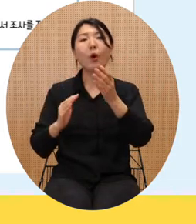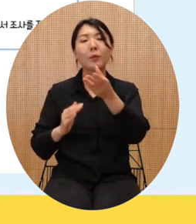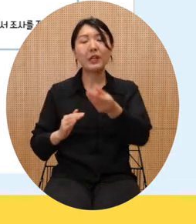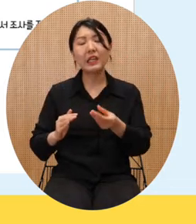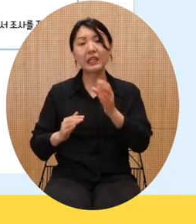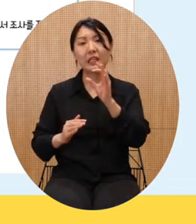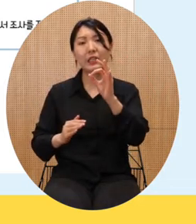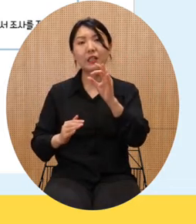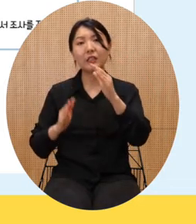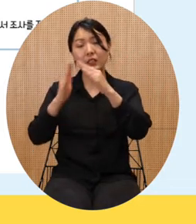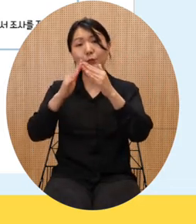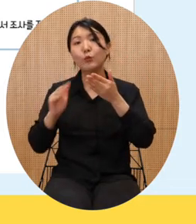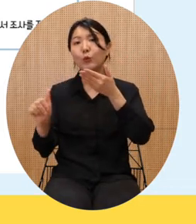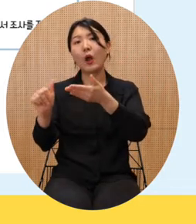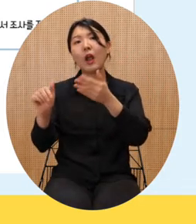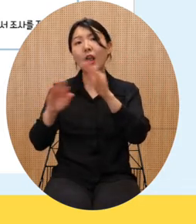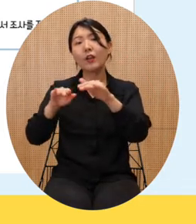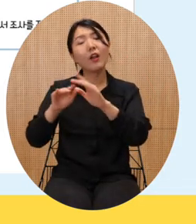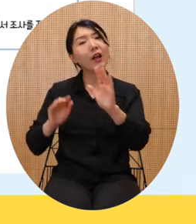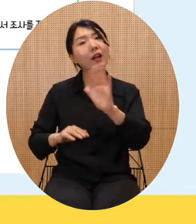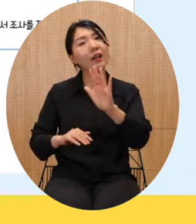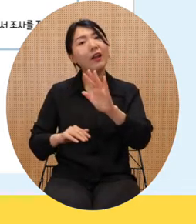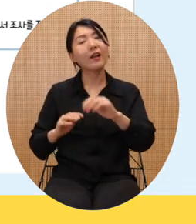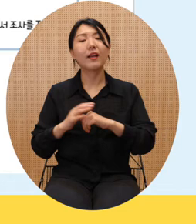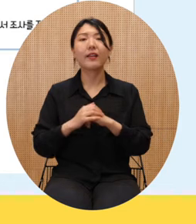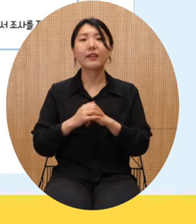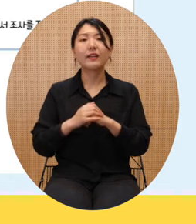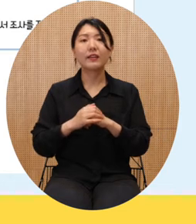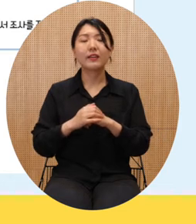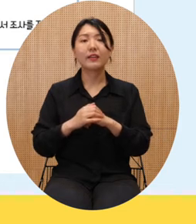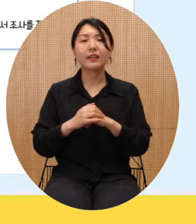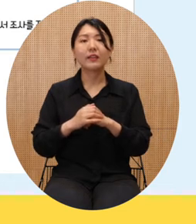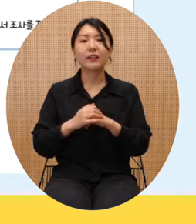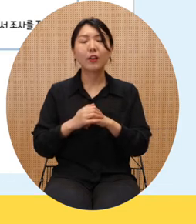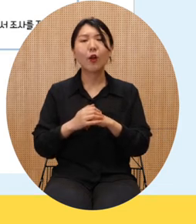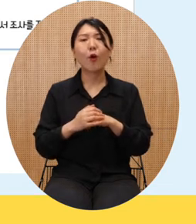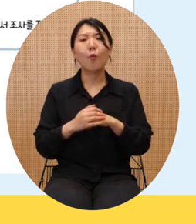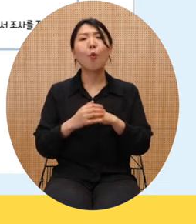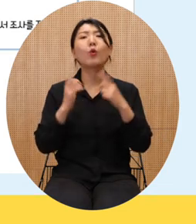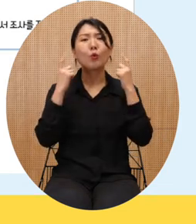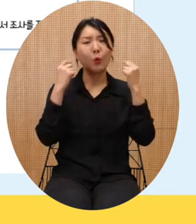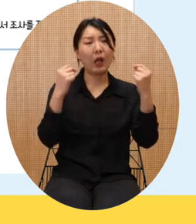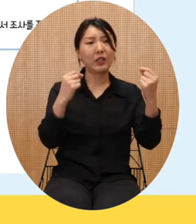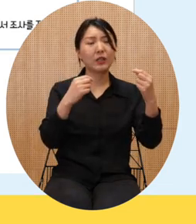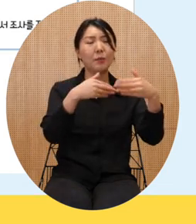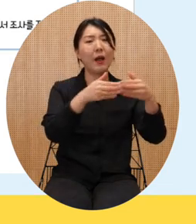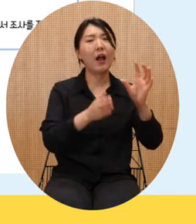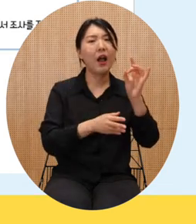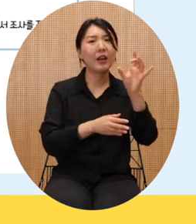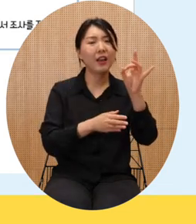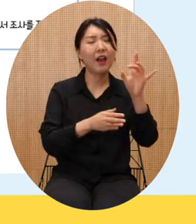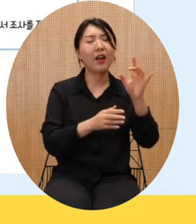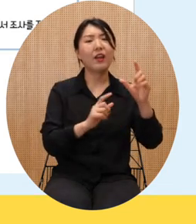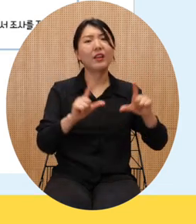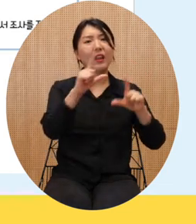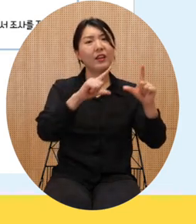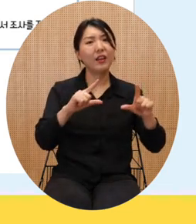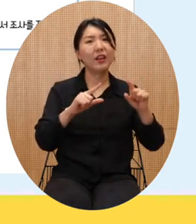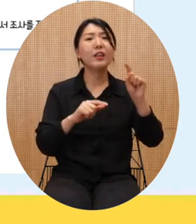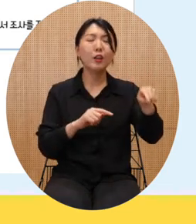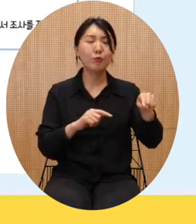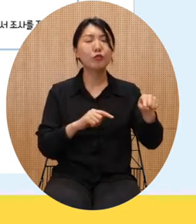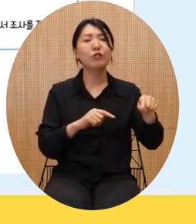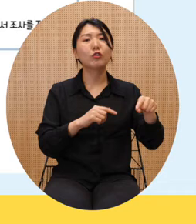공공임대주택을 주어야 문제가 해결이 되는 거 아니냐? 주거비 지원을 하는데 똑같이 원룸에 살고 있으면